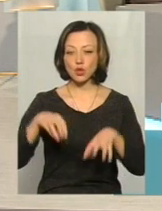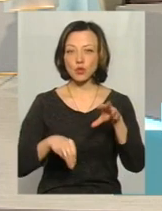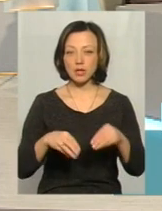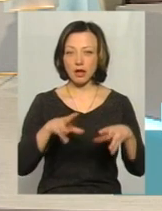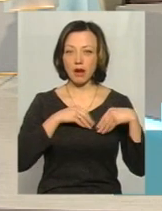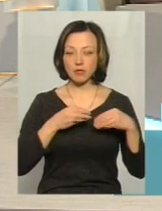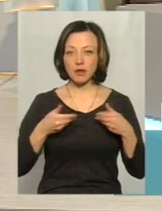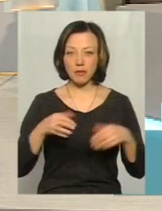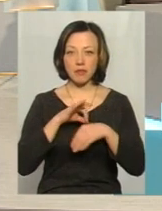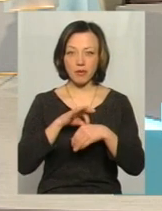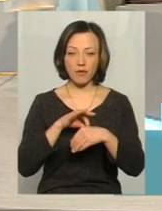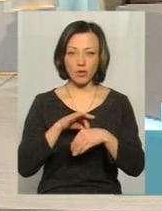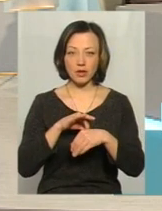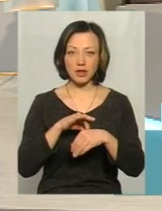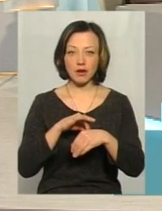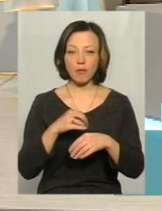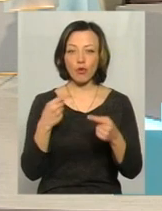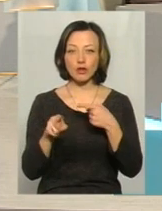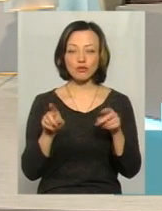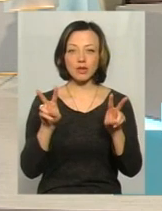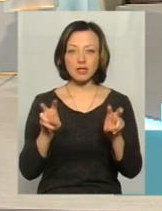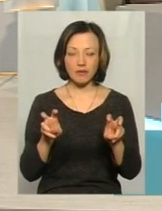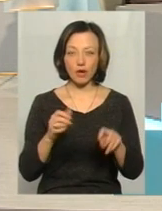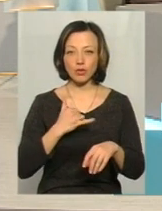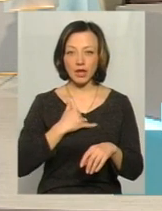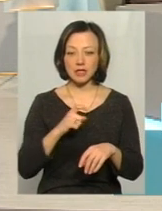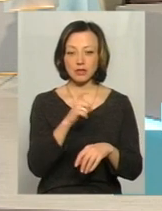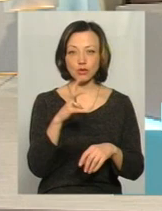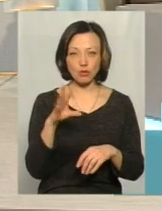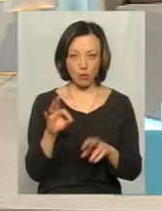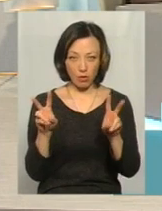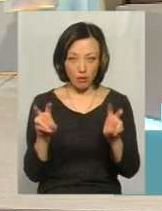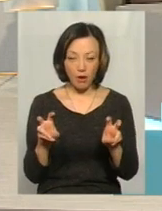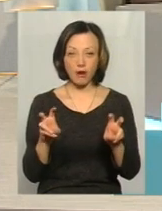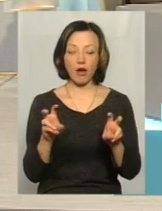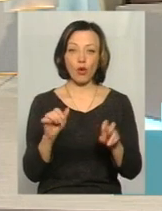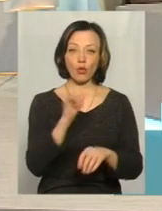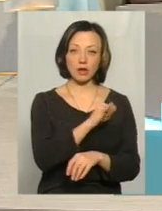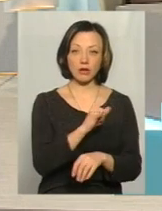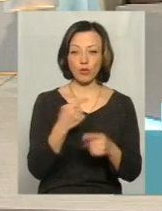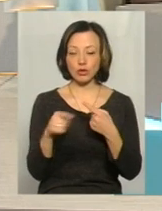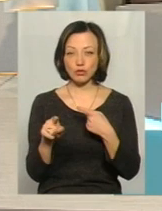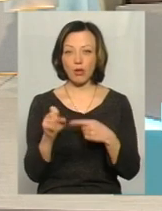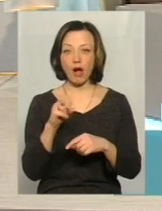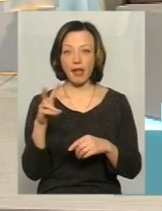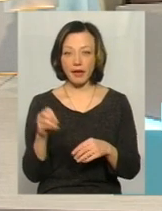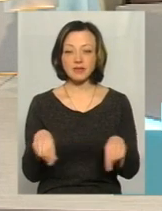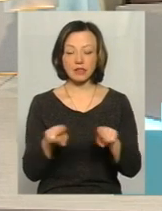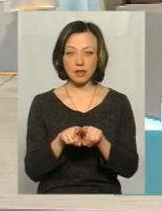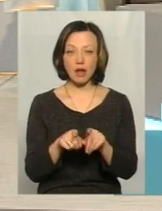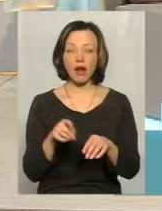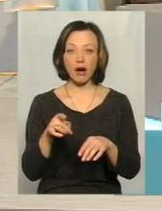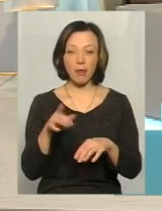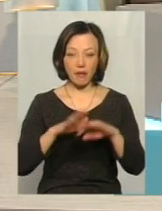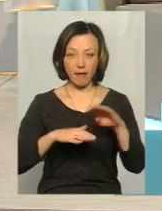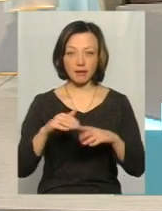з нами проводять, тільки по-іншому в них називається, а в нас зовнішнє незалежне оцінювання, в них якось по-іншому, але все-таки така